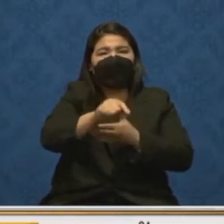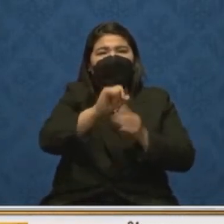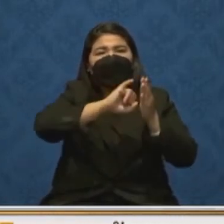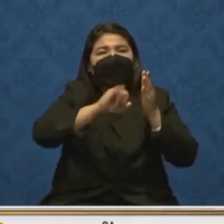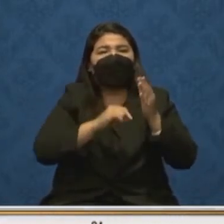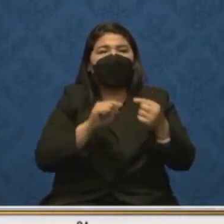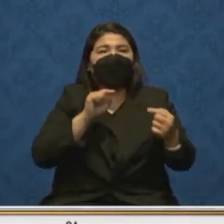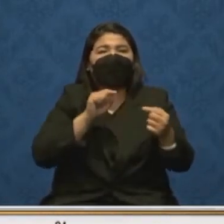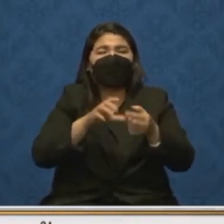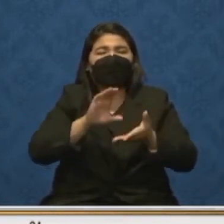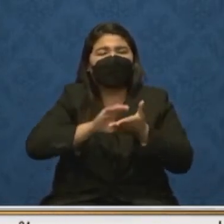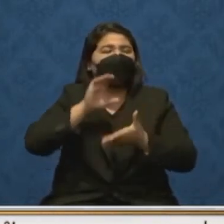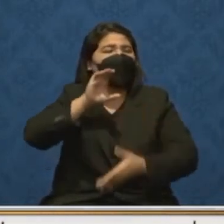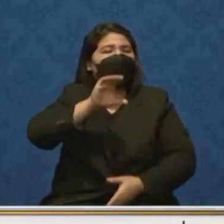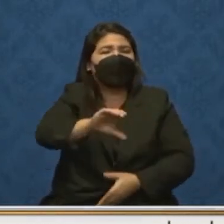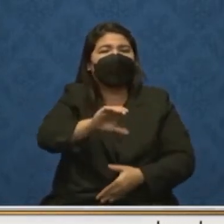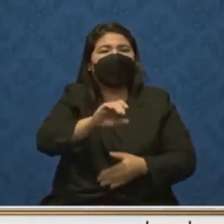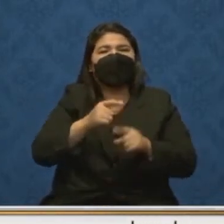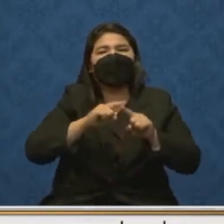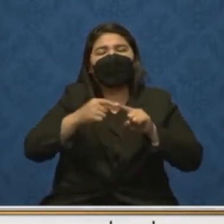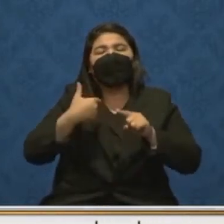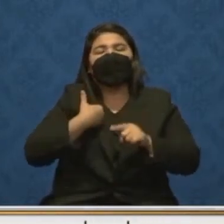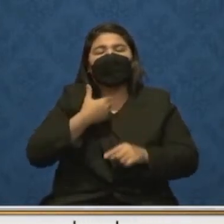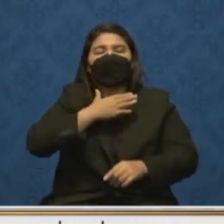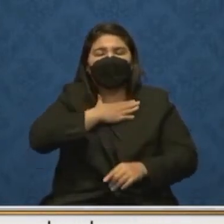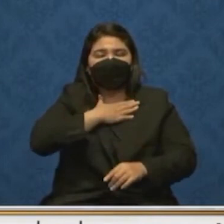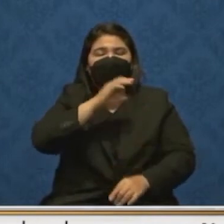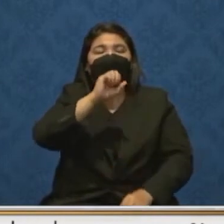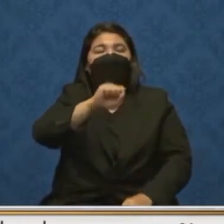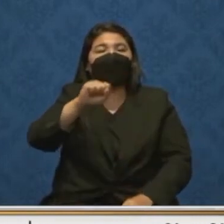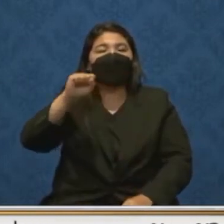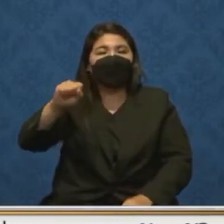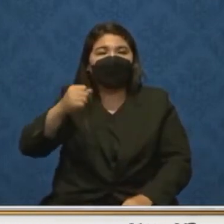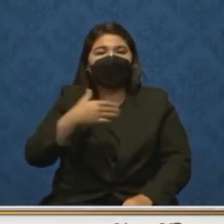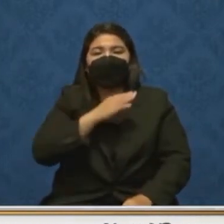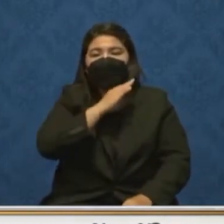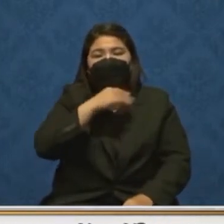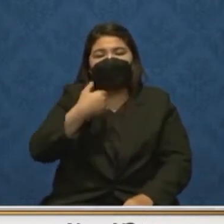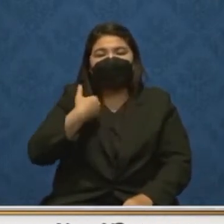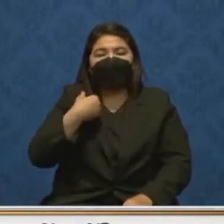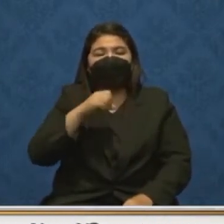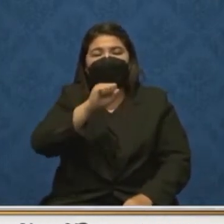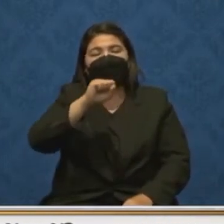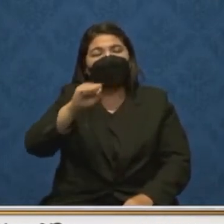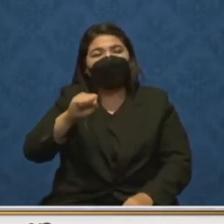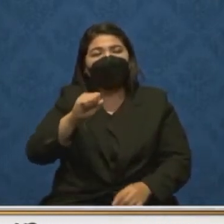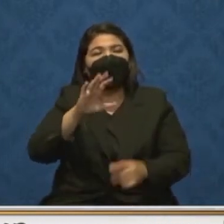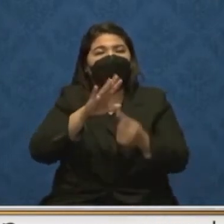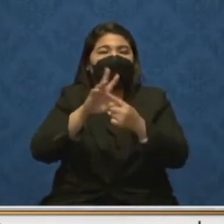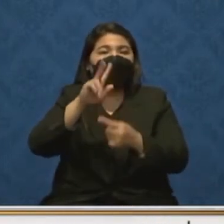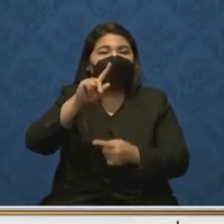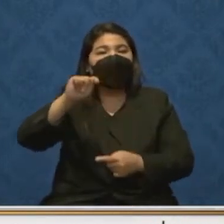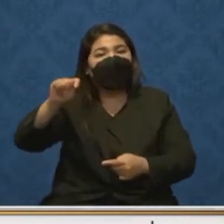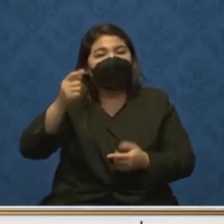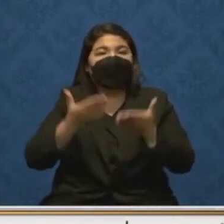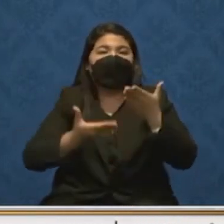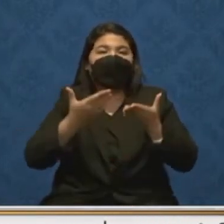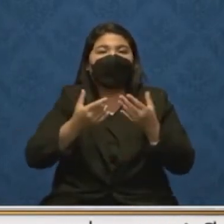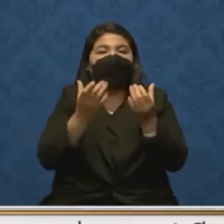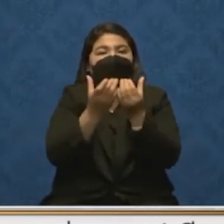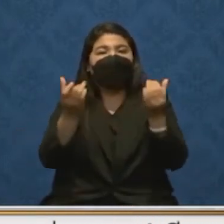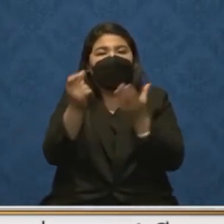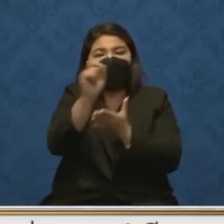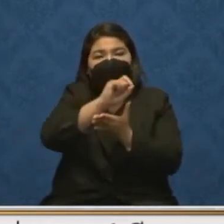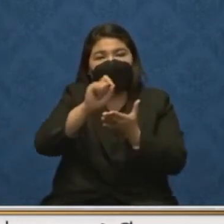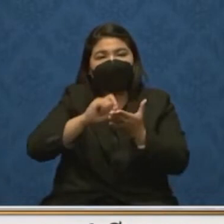บนี้พวกเราเนี่ยนะครับในฐานะเป็นผู้แทนราษฎรถึงแม้กับสสเขตเองก็ตามอย่างท่านประธานเนี่ยรัฐธรรมนูญเขียนไว้ว่าไงฮะเ